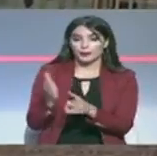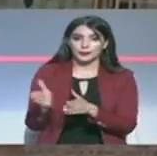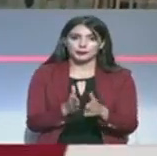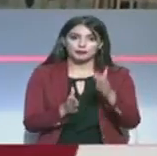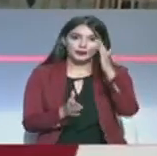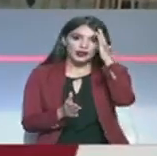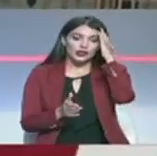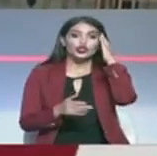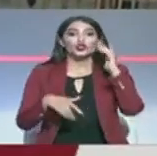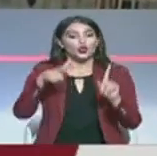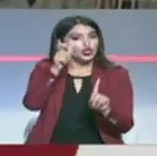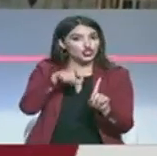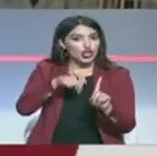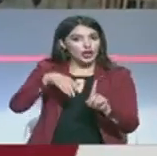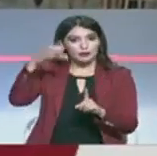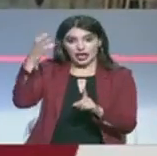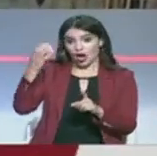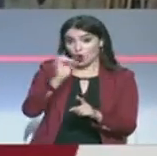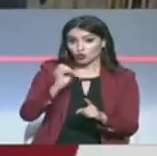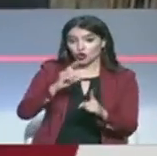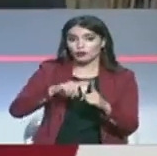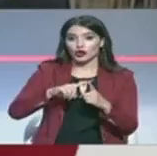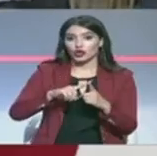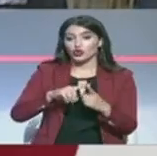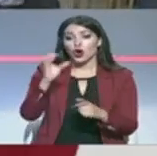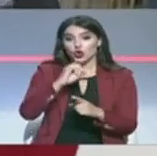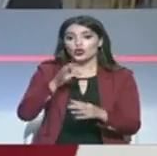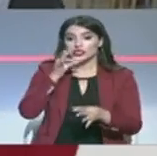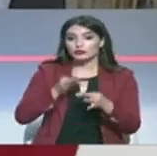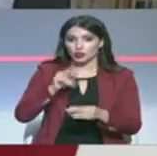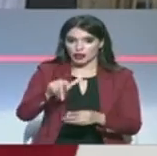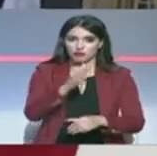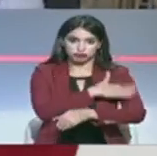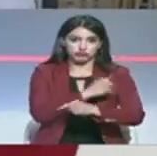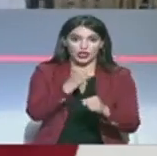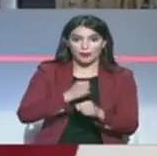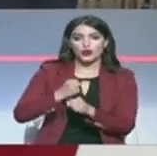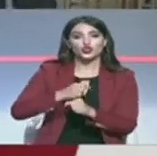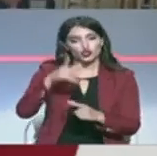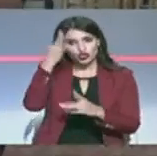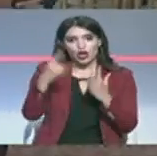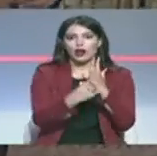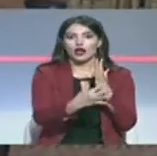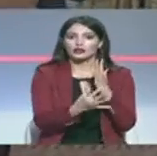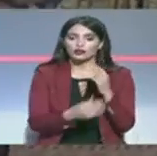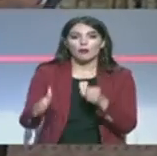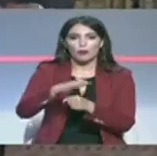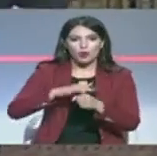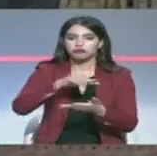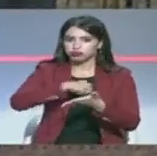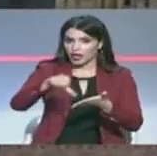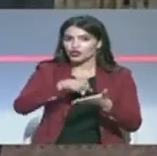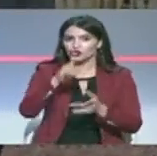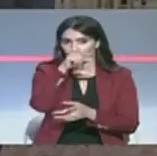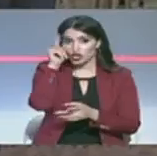أجور متاع أكتوبر شهر سبتمبر وأكتوبر، وعنا تصورات للشهور الأخرى، وحتى الديون متاع تونس إن شاء الله بإذن الله تعالى مضمنة، عنا تفكير.